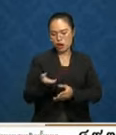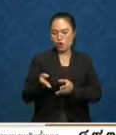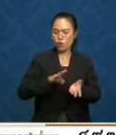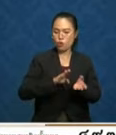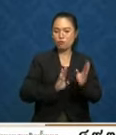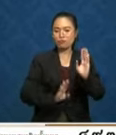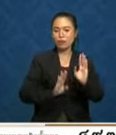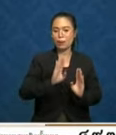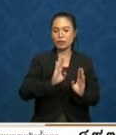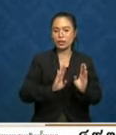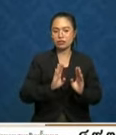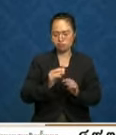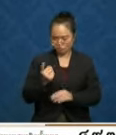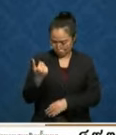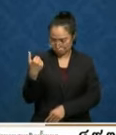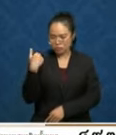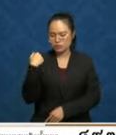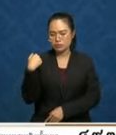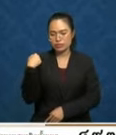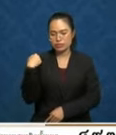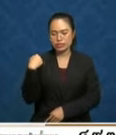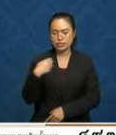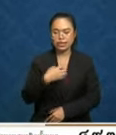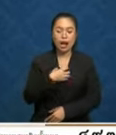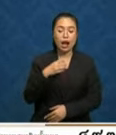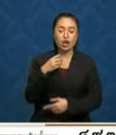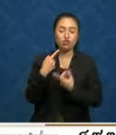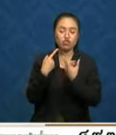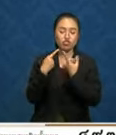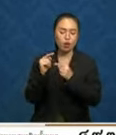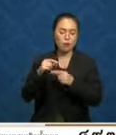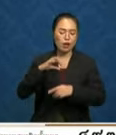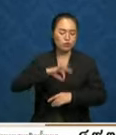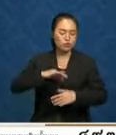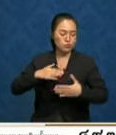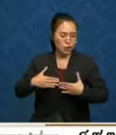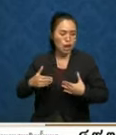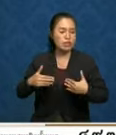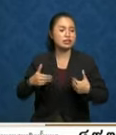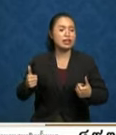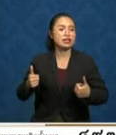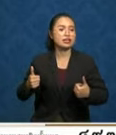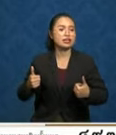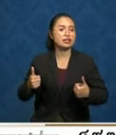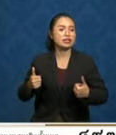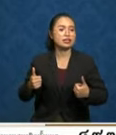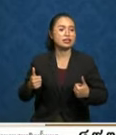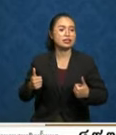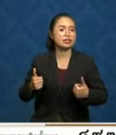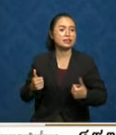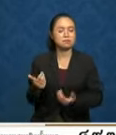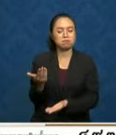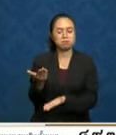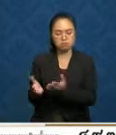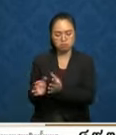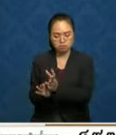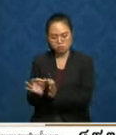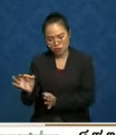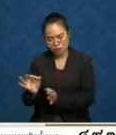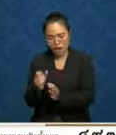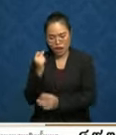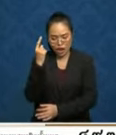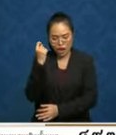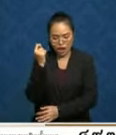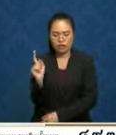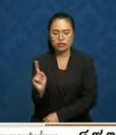เพราะนั้นแล้วก็เรียนให้ท่านสบายใจอีกอย่างว่าท่านจะเข้าใจผิดหรือเข้าใจถูกท่านฟังอย่างนี้